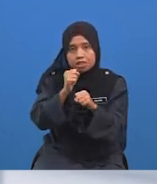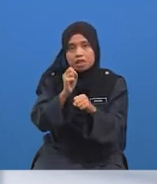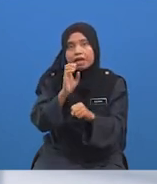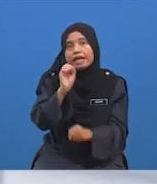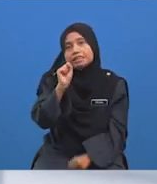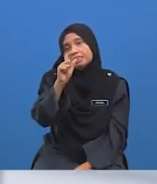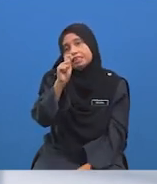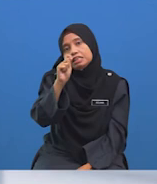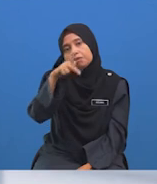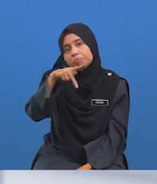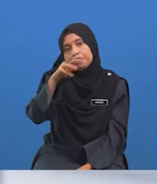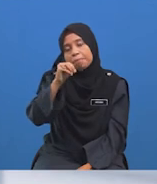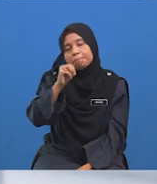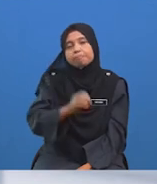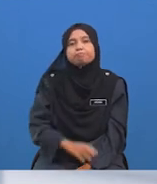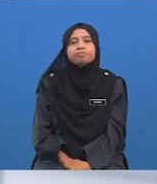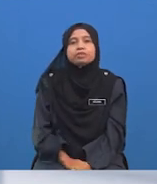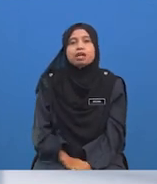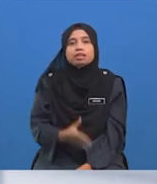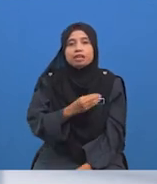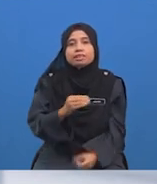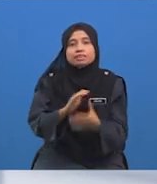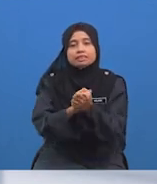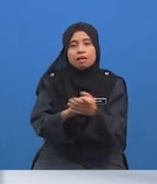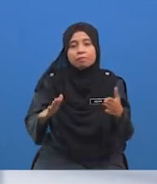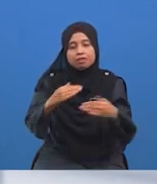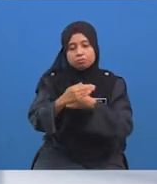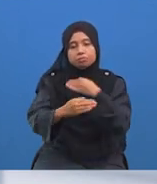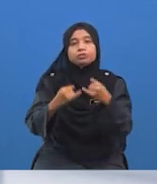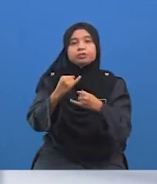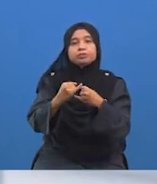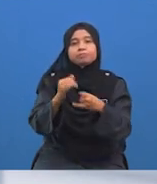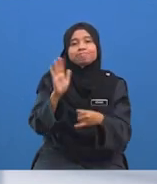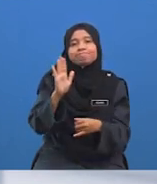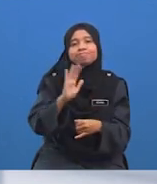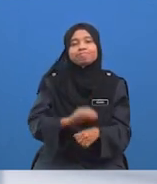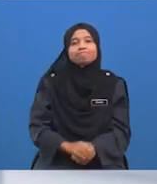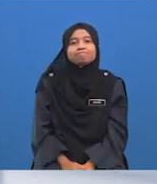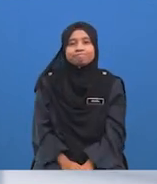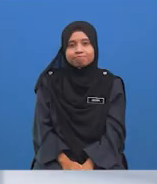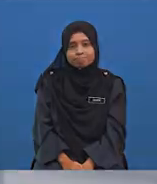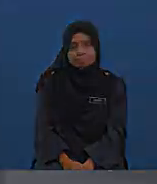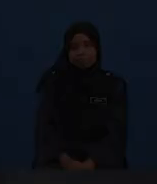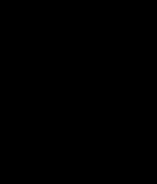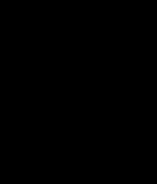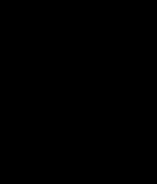peperiksaan STPM tidak lama lagi. Dan selamat maju jaya. Bye!